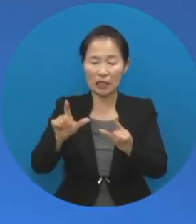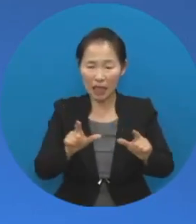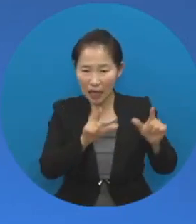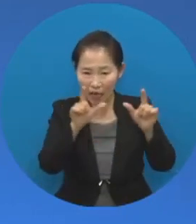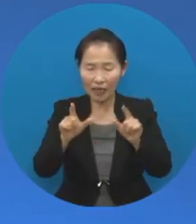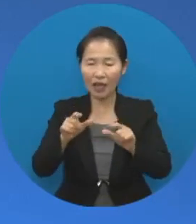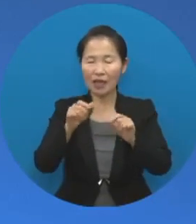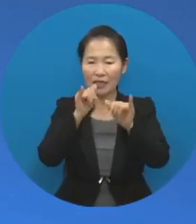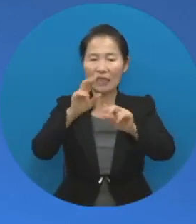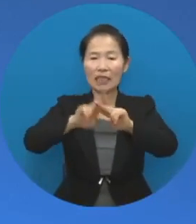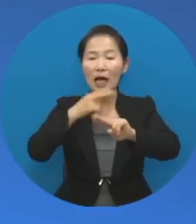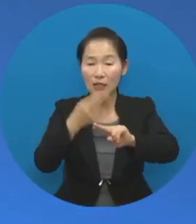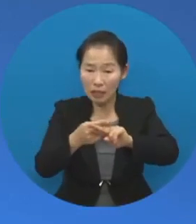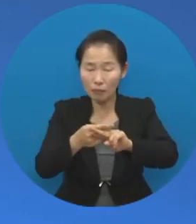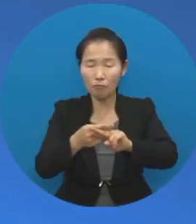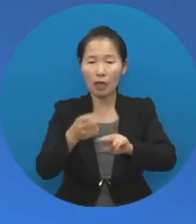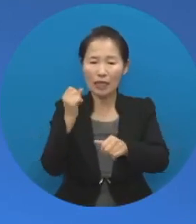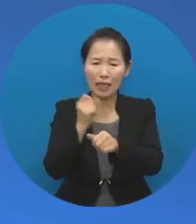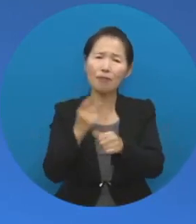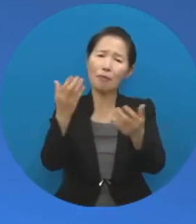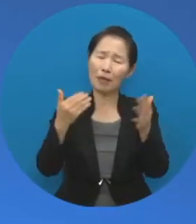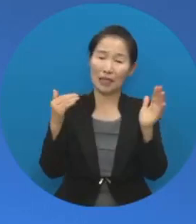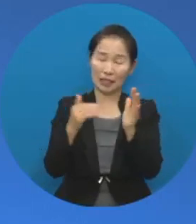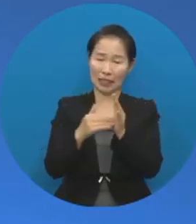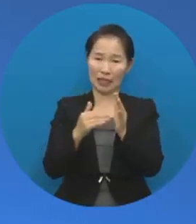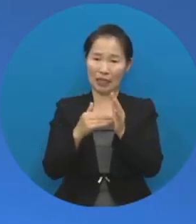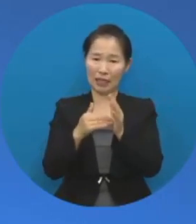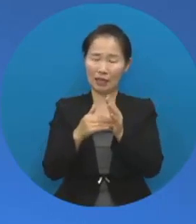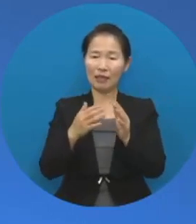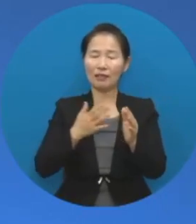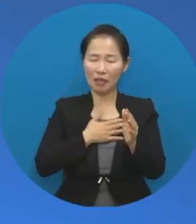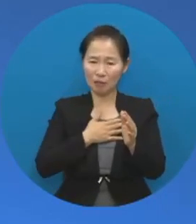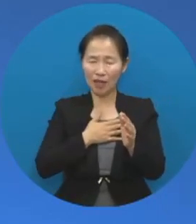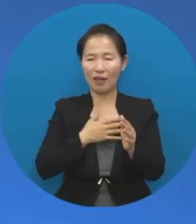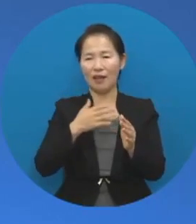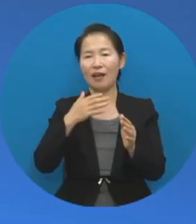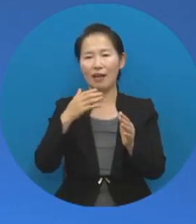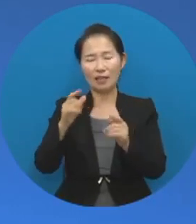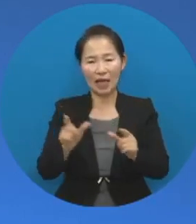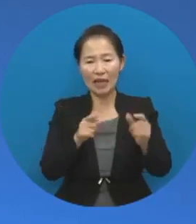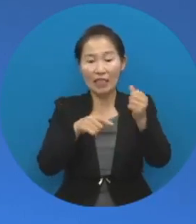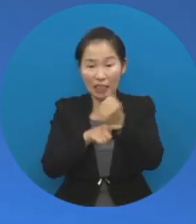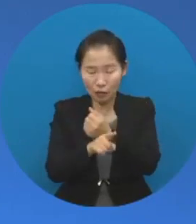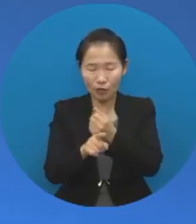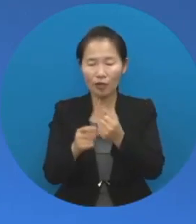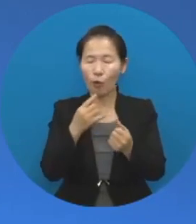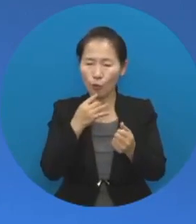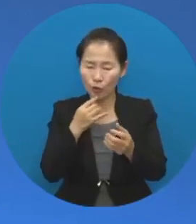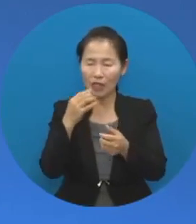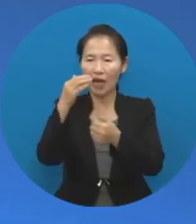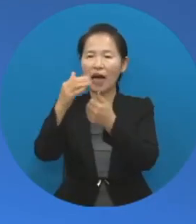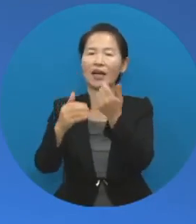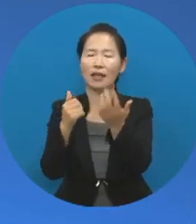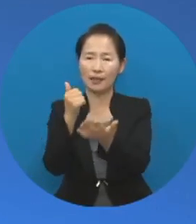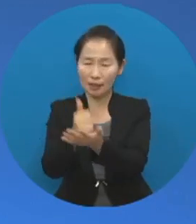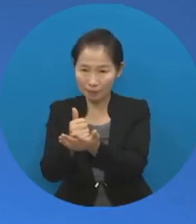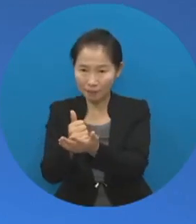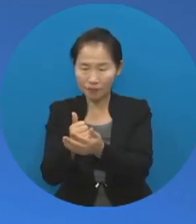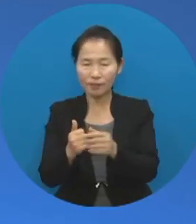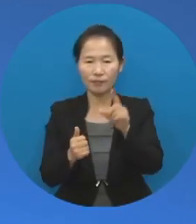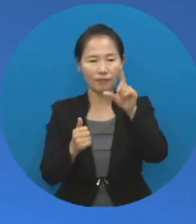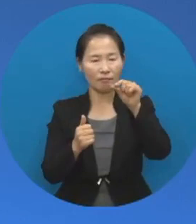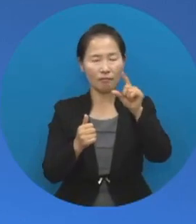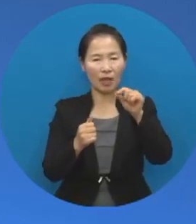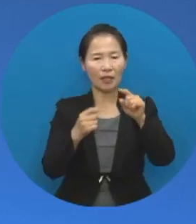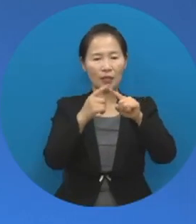이미 상급을 다 받았기 때문에 내가 살아갈 이유가 그냥 하나님인 거예요. 저는 1만 교회